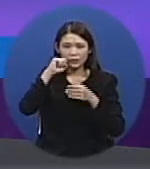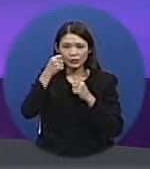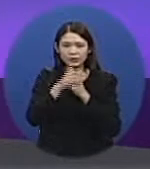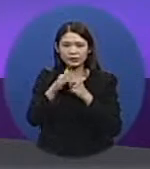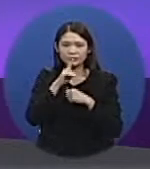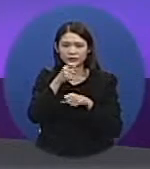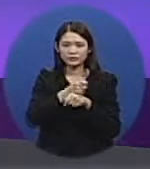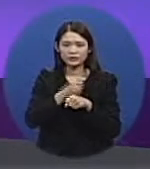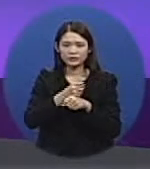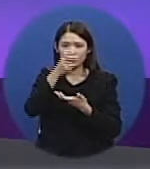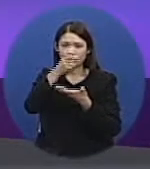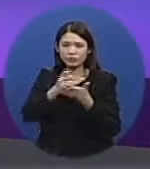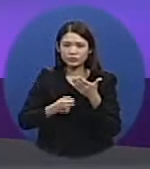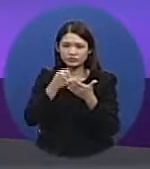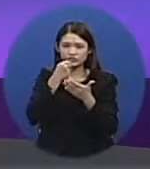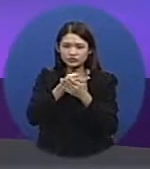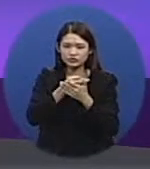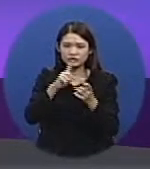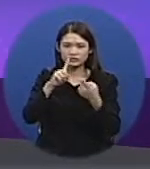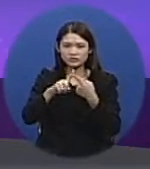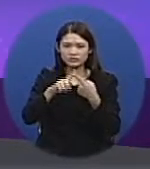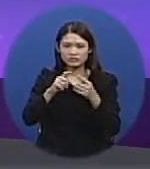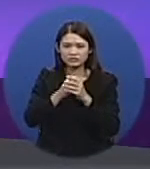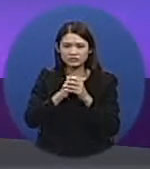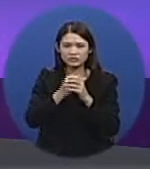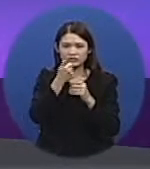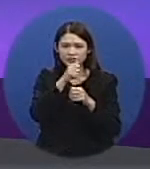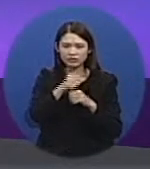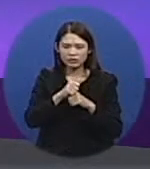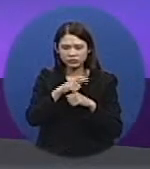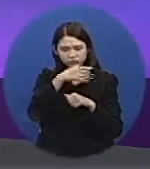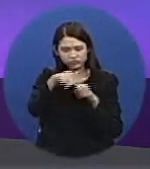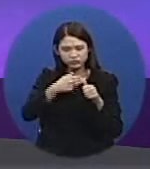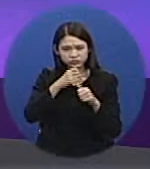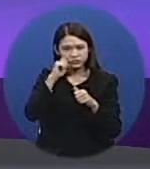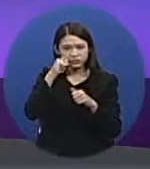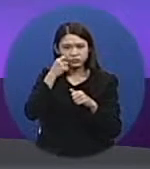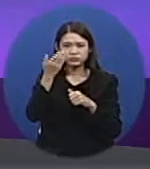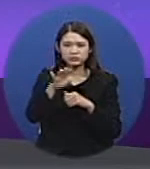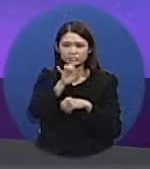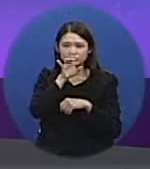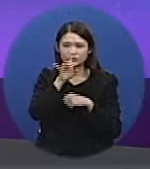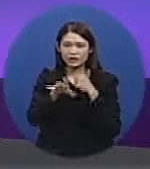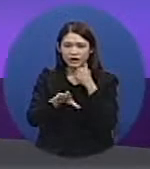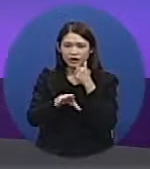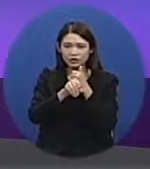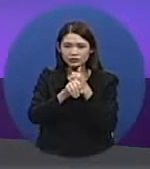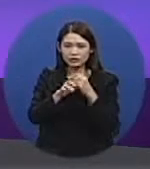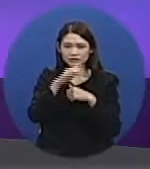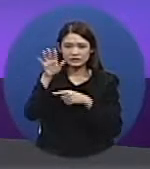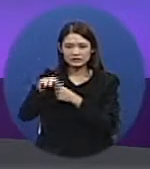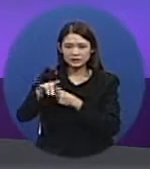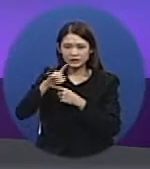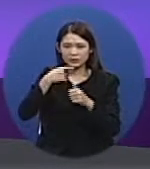때문입니다. 법으로 규정해놓은 예산을 편성하지 못하겠다는 그 처지도 딱하지만 중앙정부와 지방교육청 간 핑퐁게임을